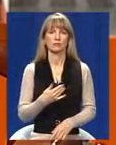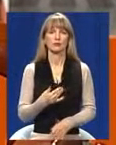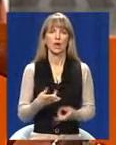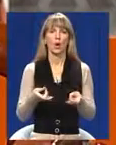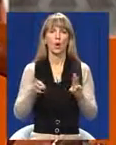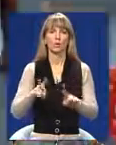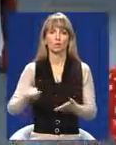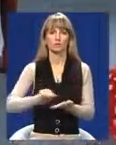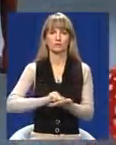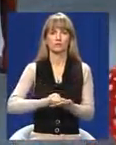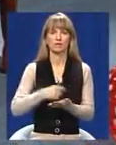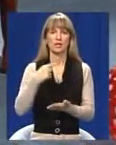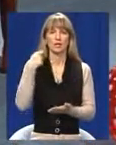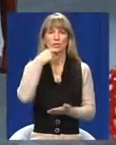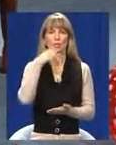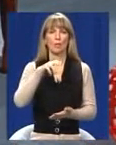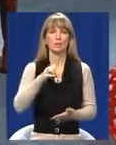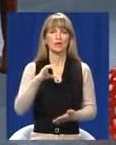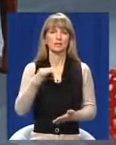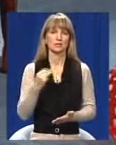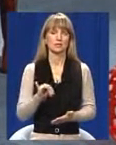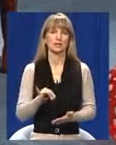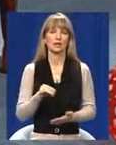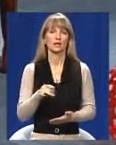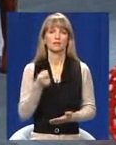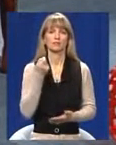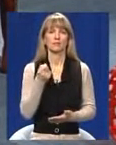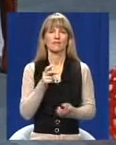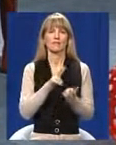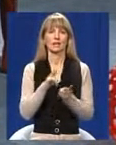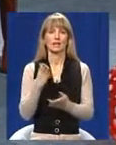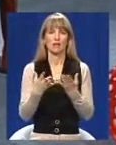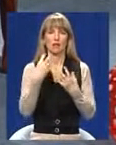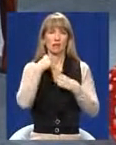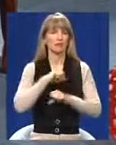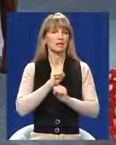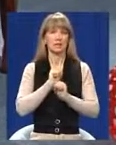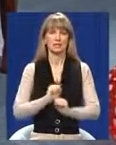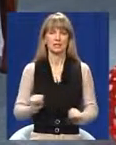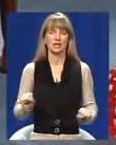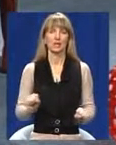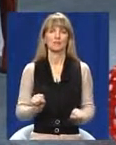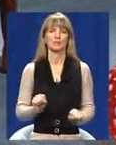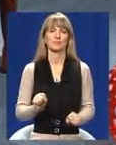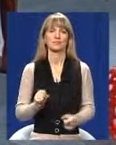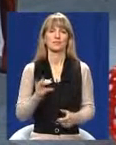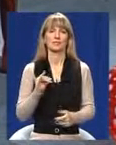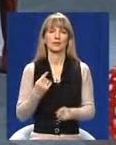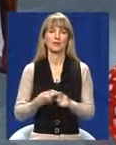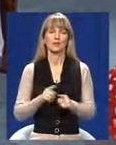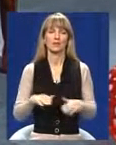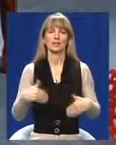пасти вичистили. Ну так, зубна паста, виявляється, вона хоч і шкідлива, якщо її ковтати, наприклад, або взагалі їсти, тож її